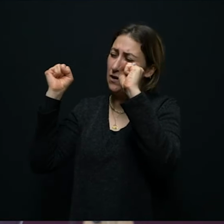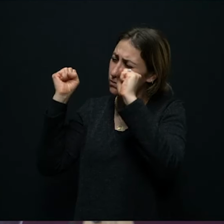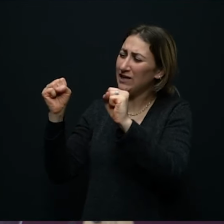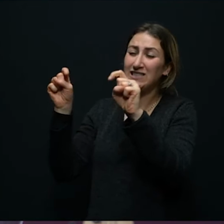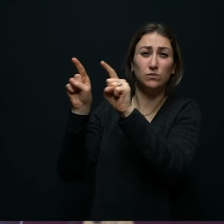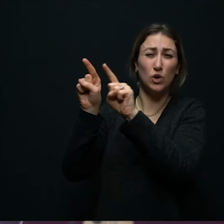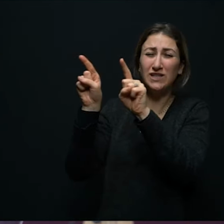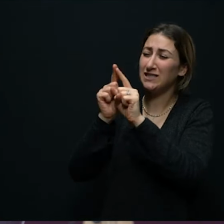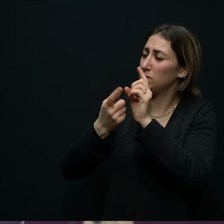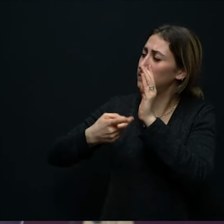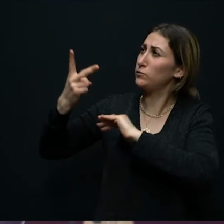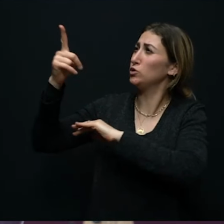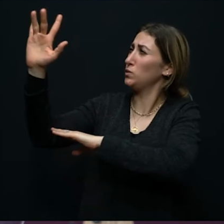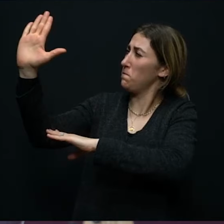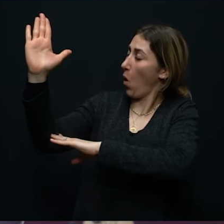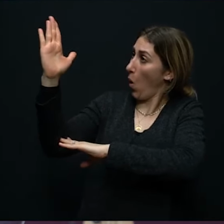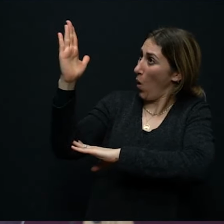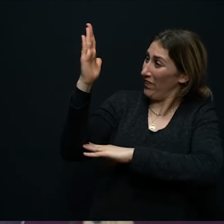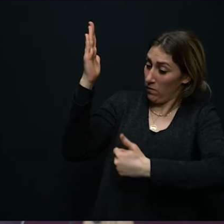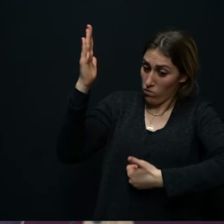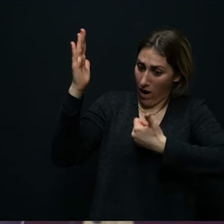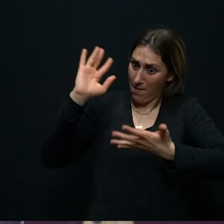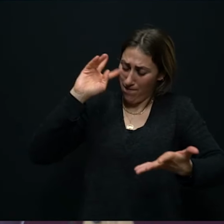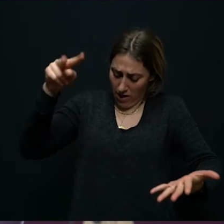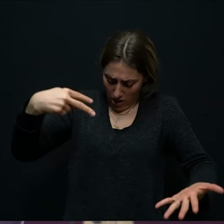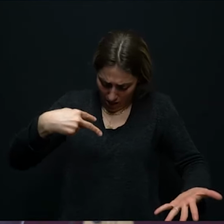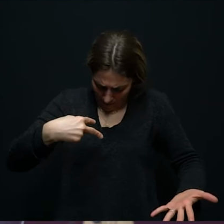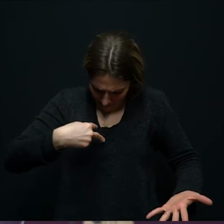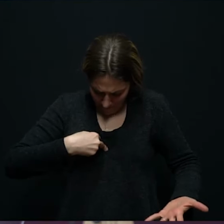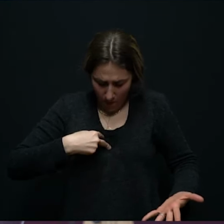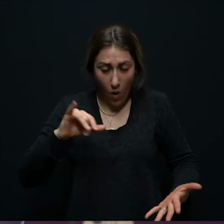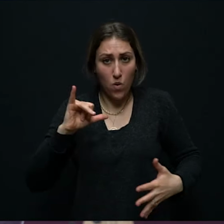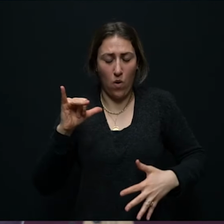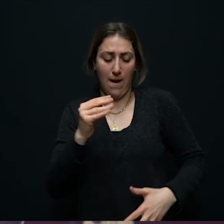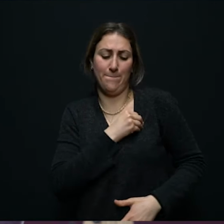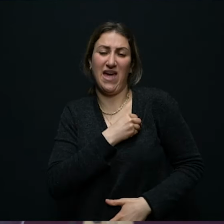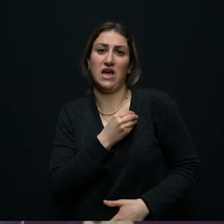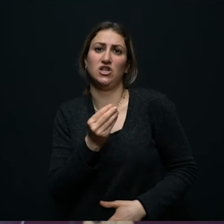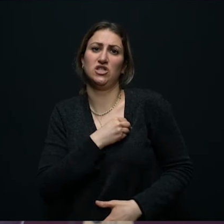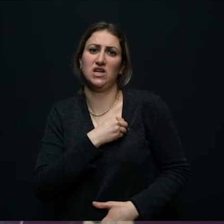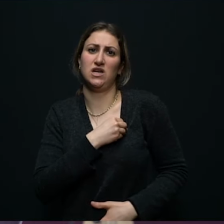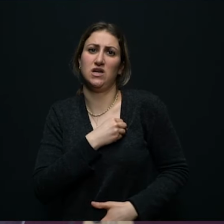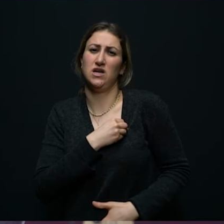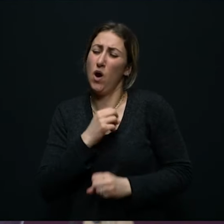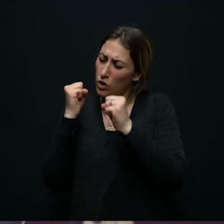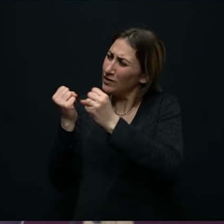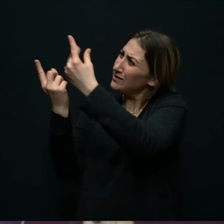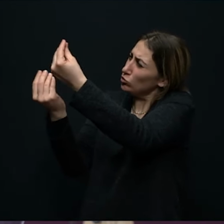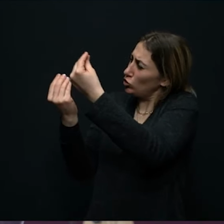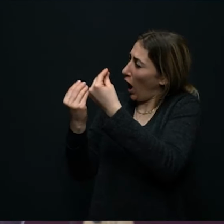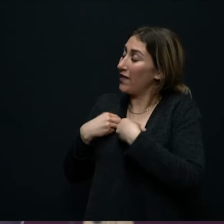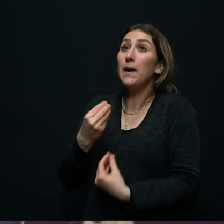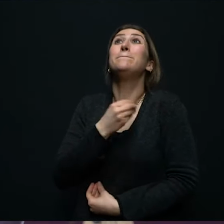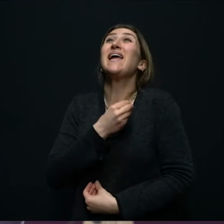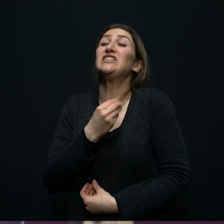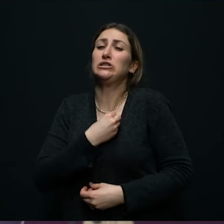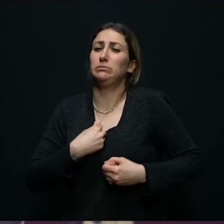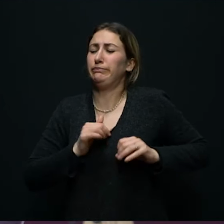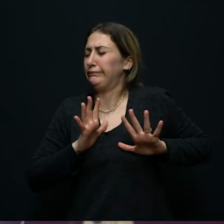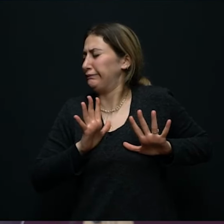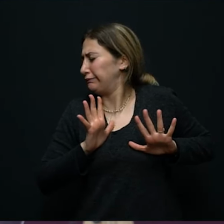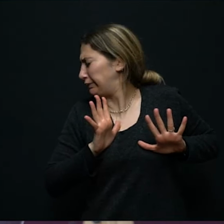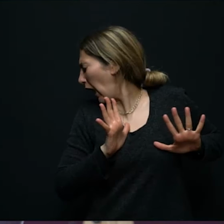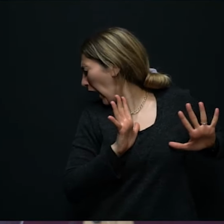aide moi à haïr le péché et à aimer la justice comme tulle m